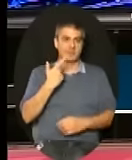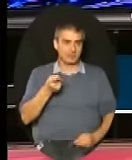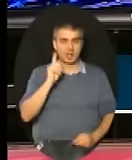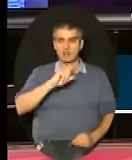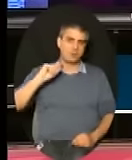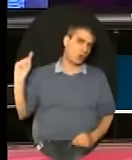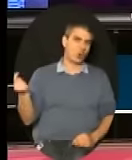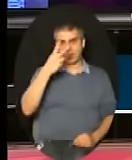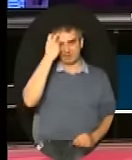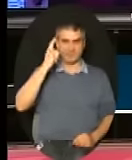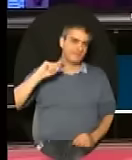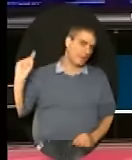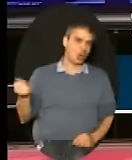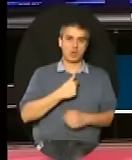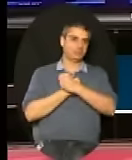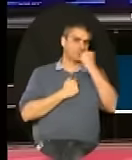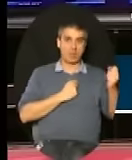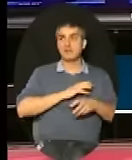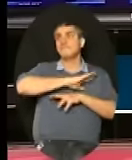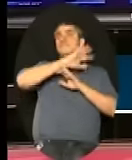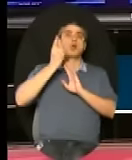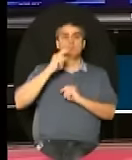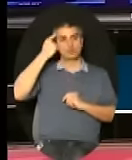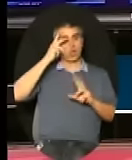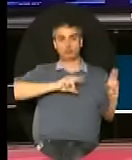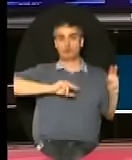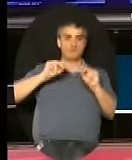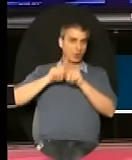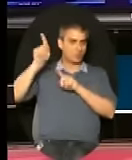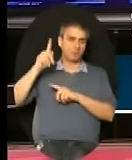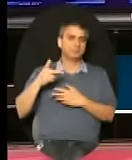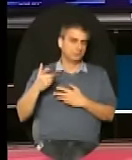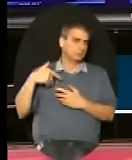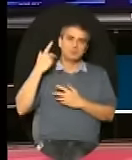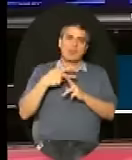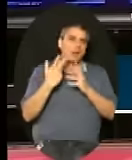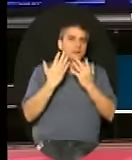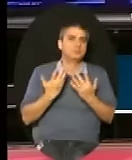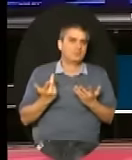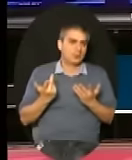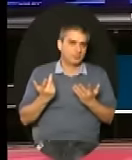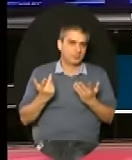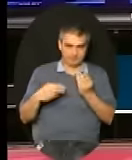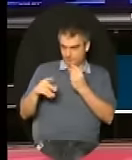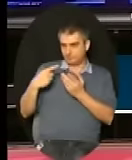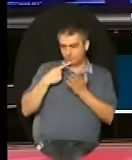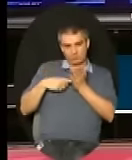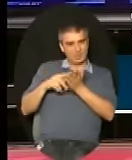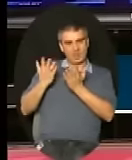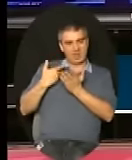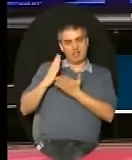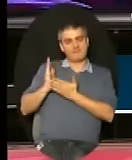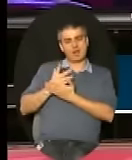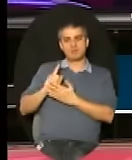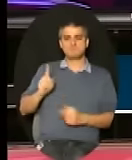אלא כלל הערבים וכלל השמאלנים ובכלל כל מי שלא חושב כמו, זה רק עניין של מספר. במשל, על מה שנאמר, החלטנו